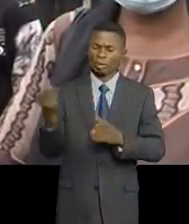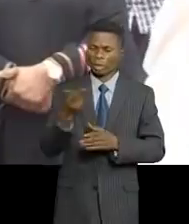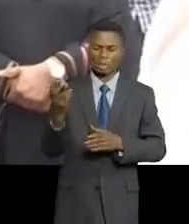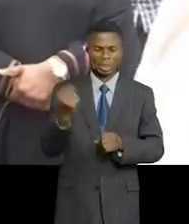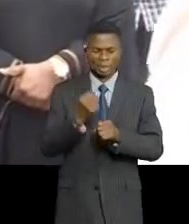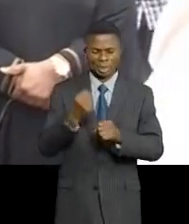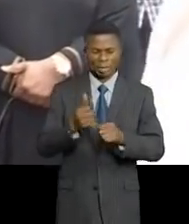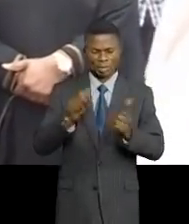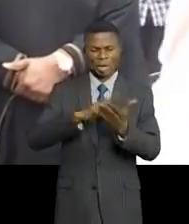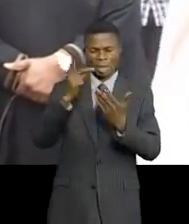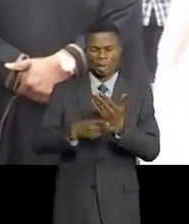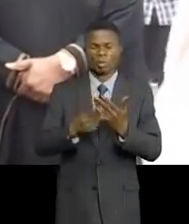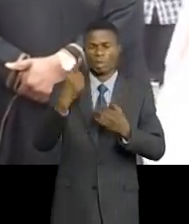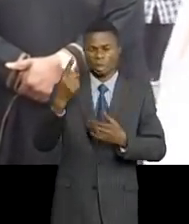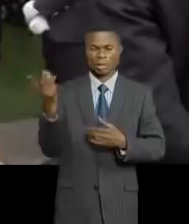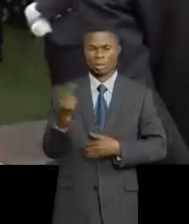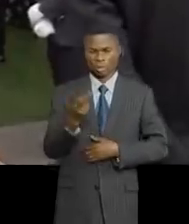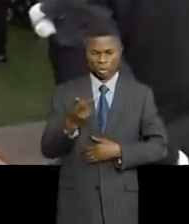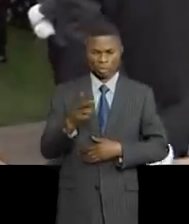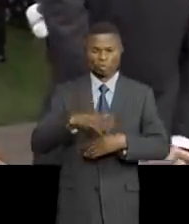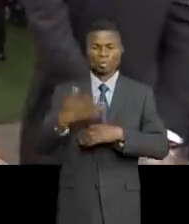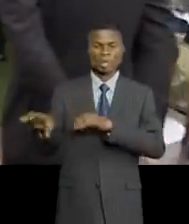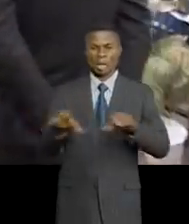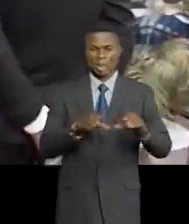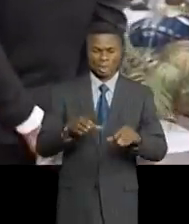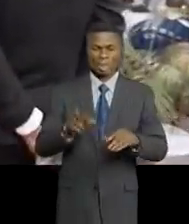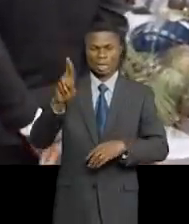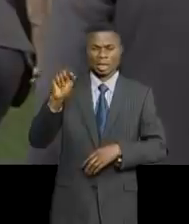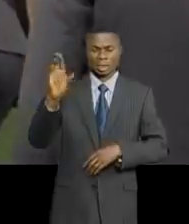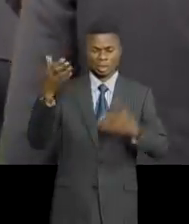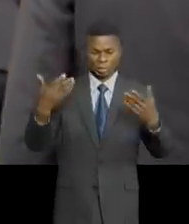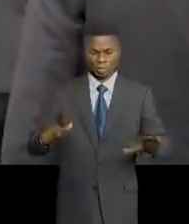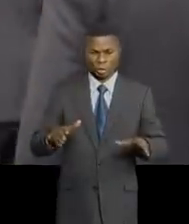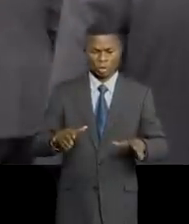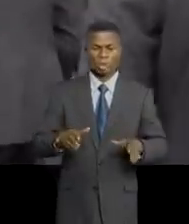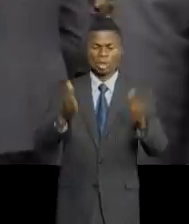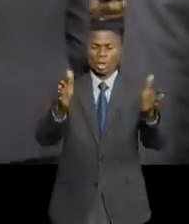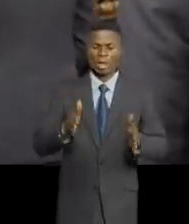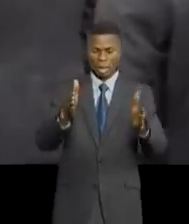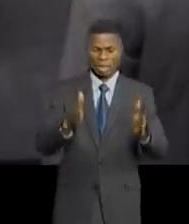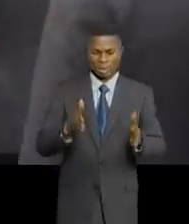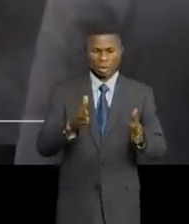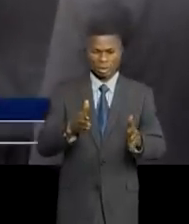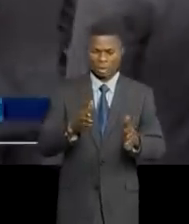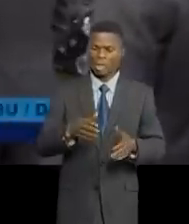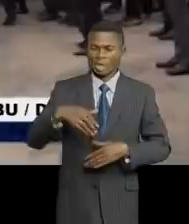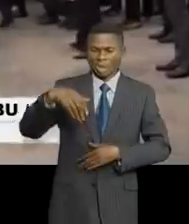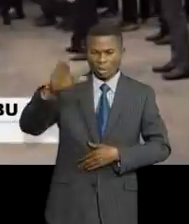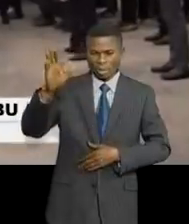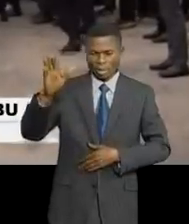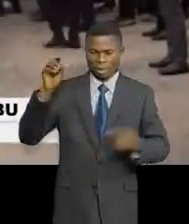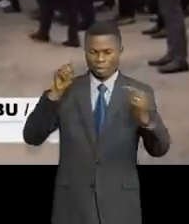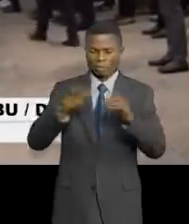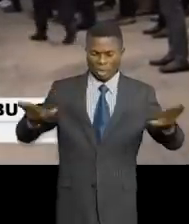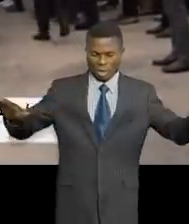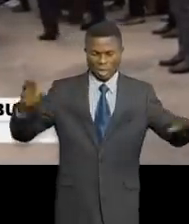avait un plan commun. Après la cérémonie à la RTNC, le cortège funèbre a pris la direction de